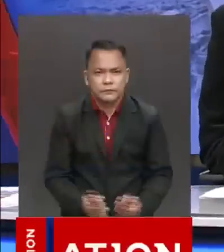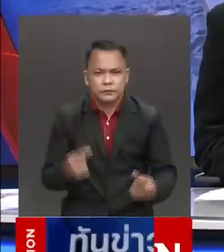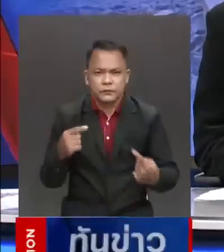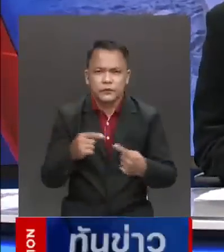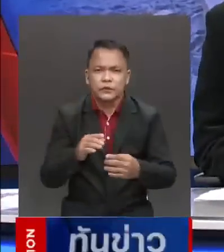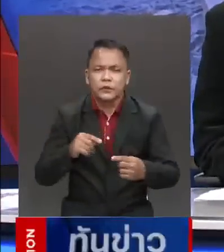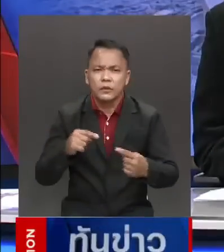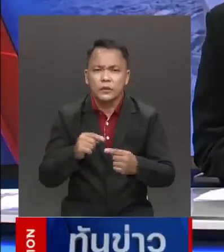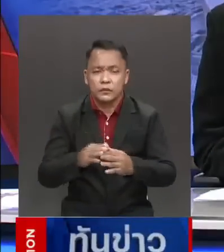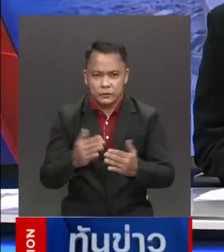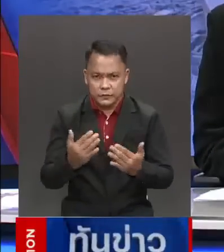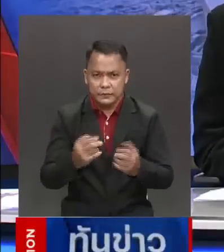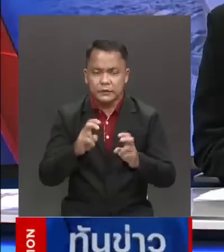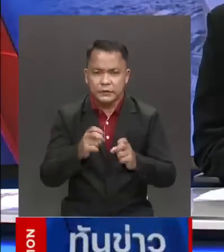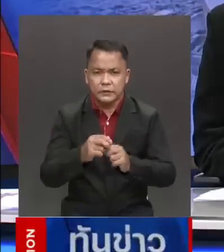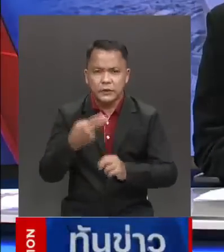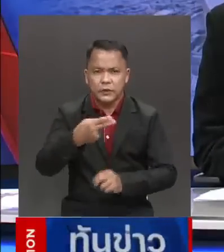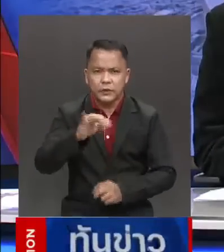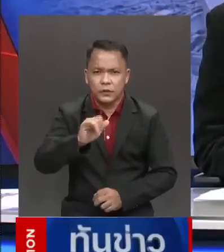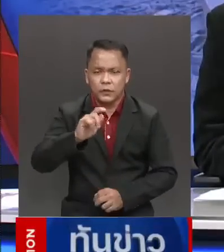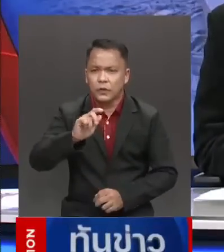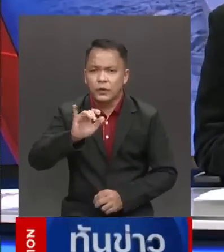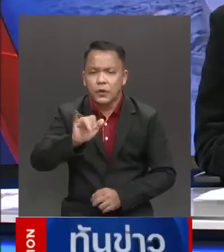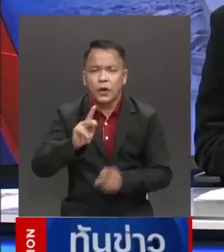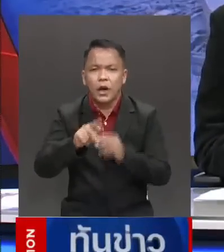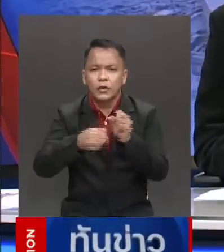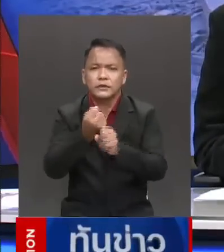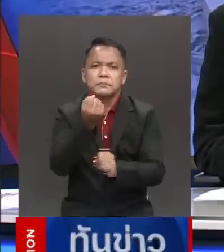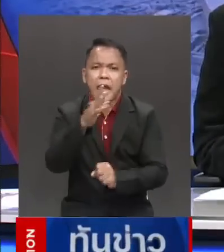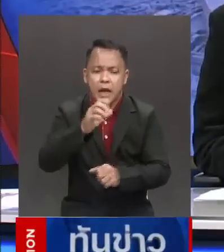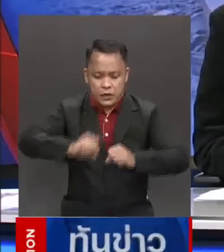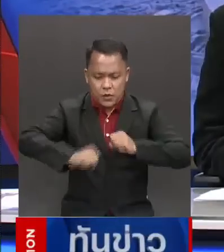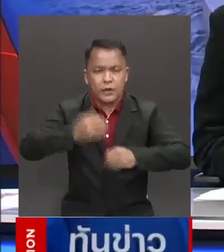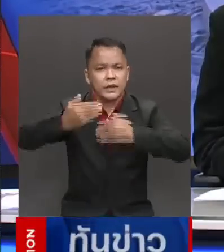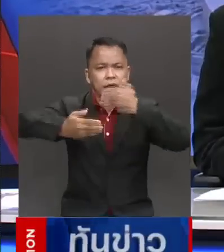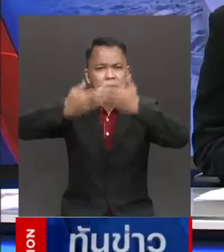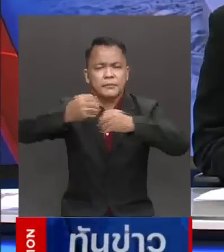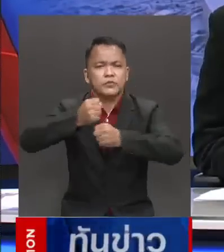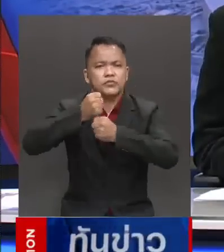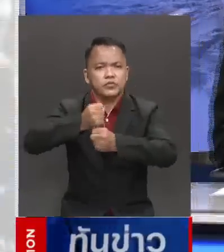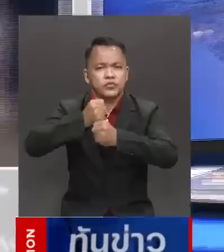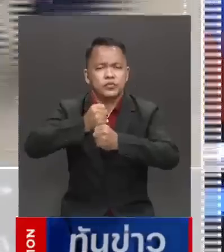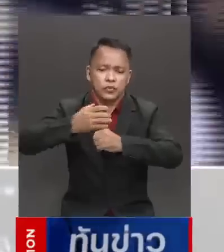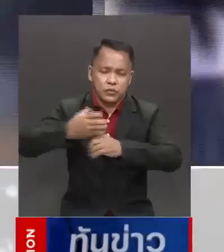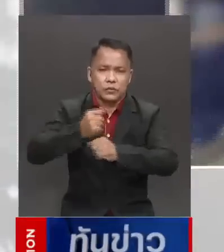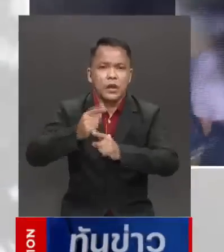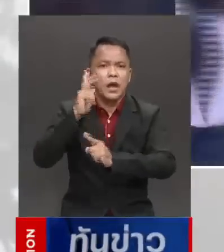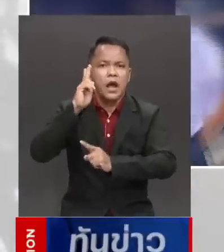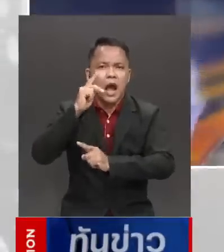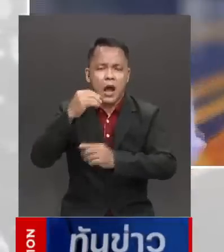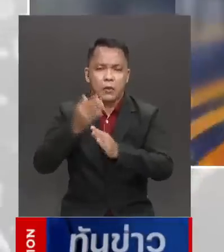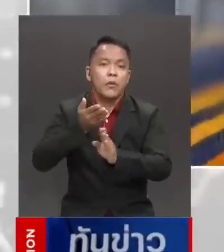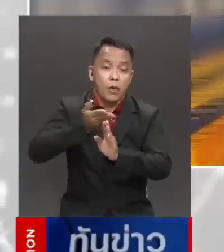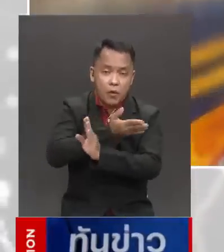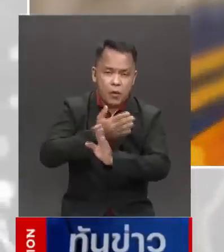คลื่อนไหวเรื่องนี้กันหน่อยนะครับหยกอายุ15ปียังเป็นเยาวชนอยู่นะครับเธอเป็นนักกิจกรรมที่เคลื่อนไหวในเรื่องของทางการเมืองได้ยินข่าวอยู่ในช่วงที่ผ่